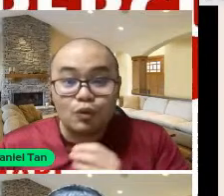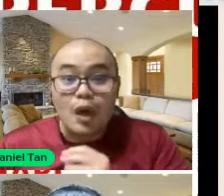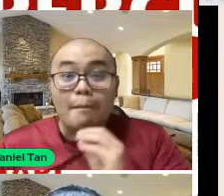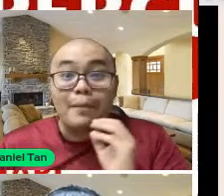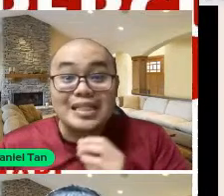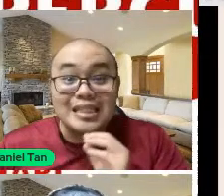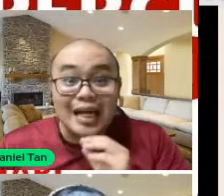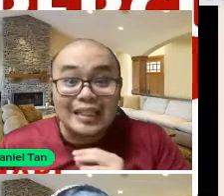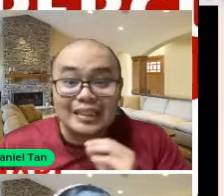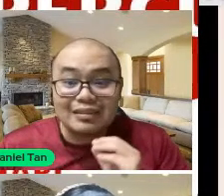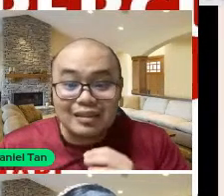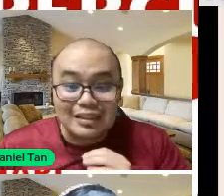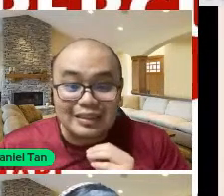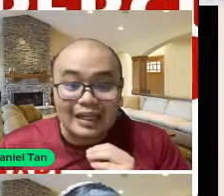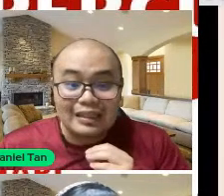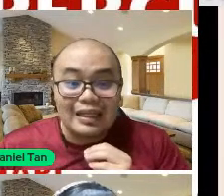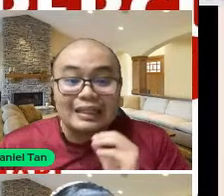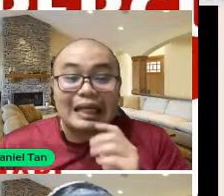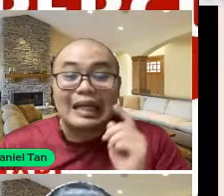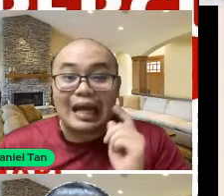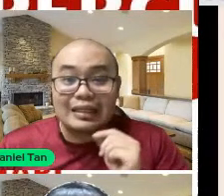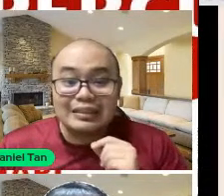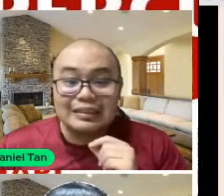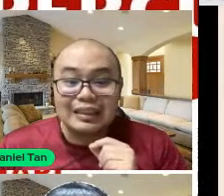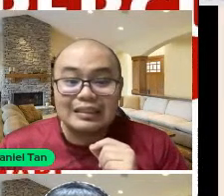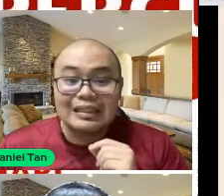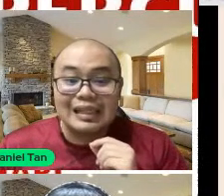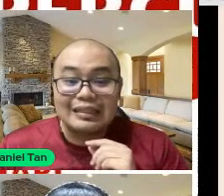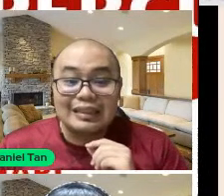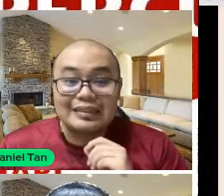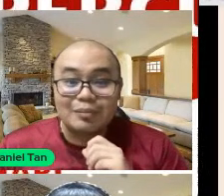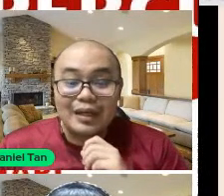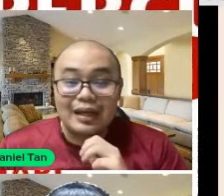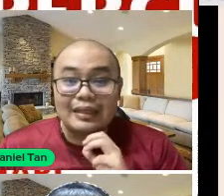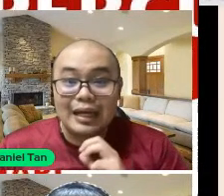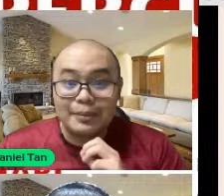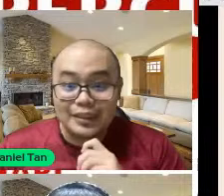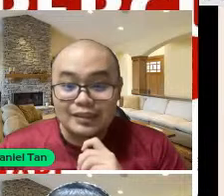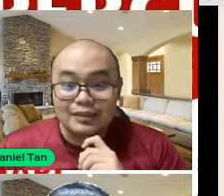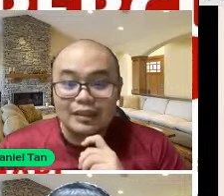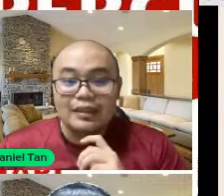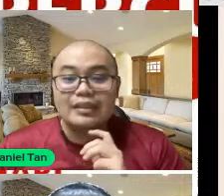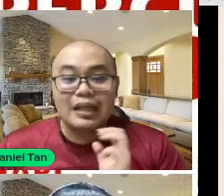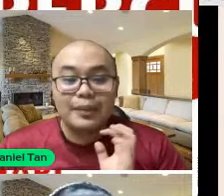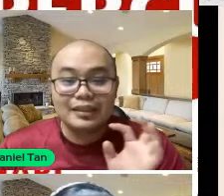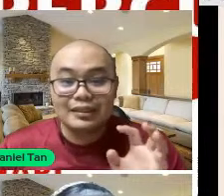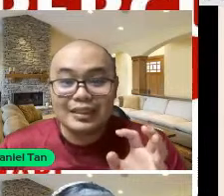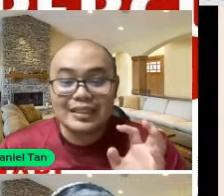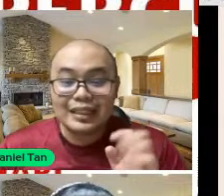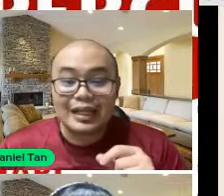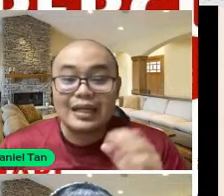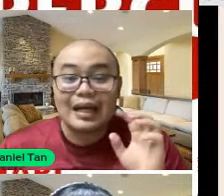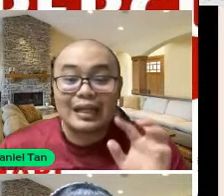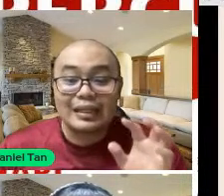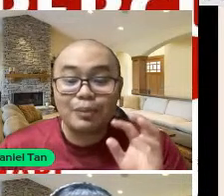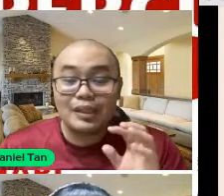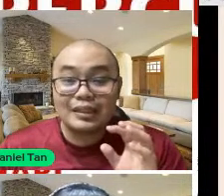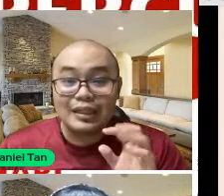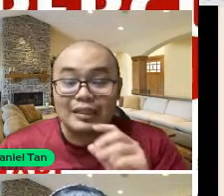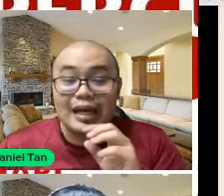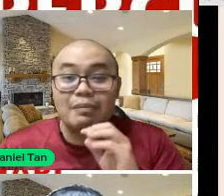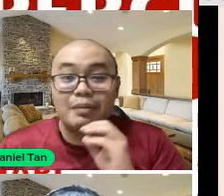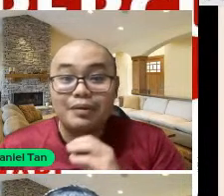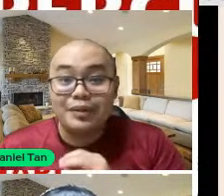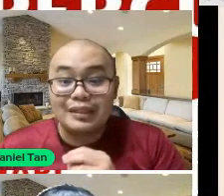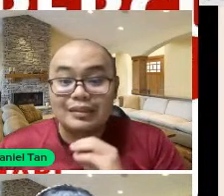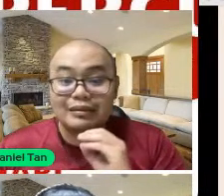kedua itu menjadi terkenal dan akhirnya dilantik sebagai gubernur gak bener nih ialah Ali